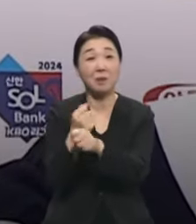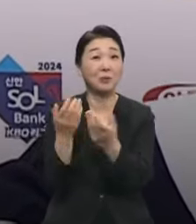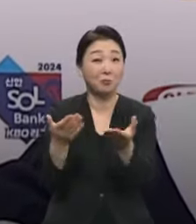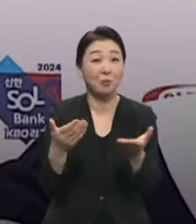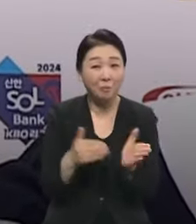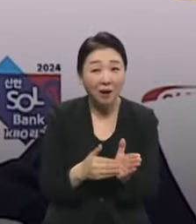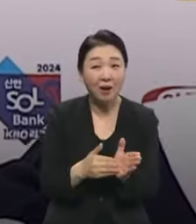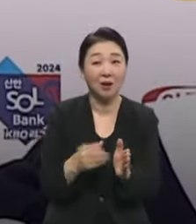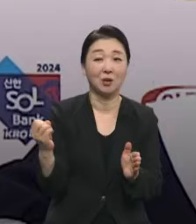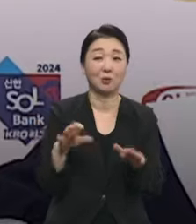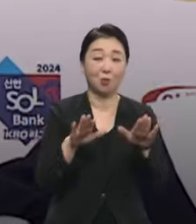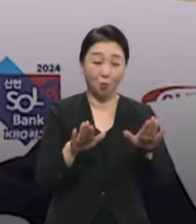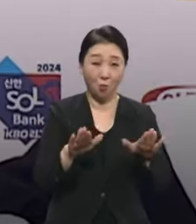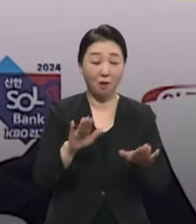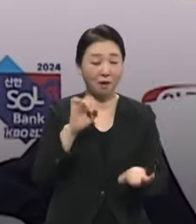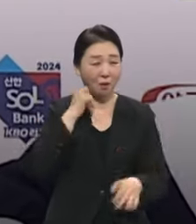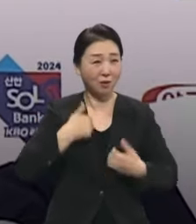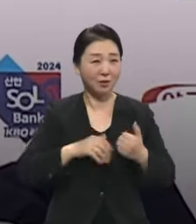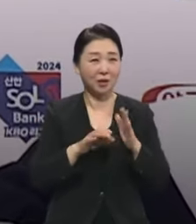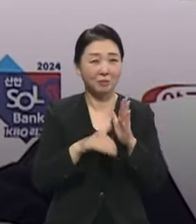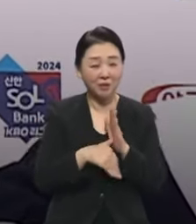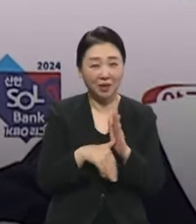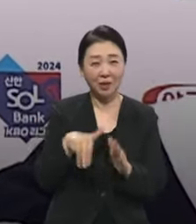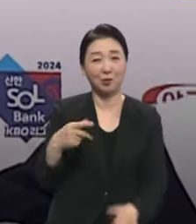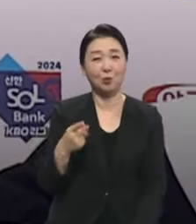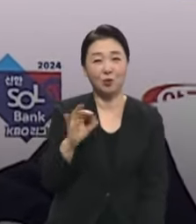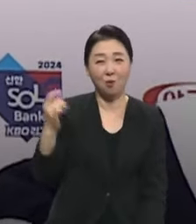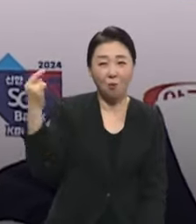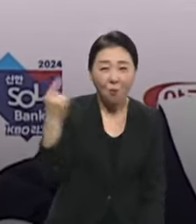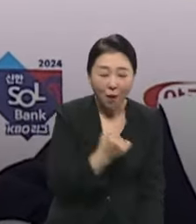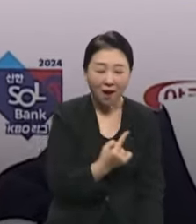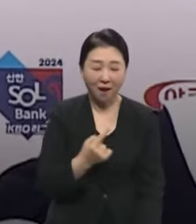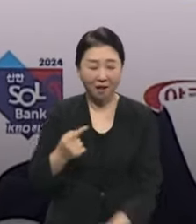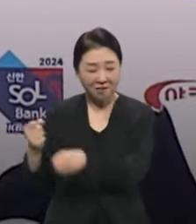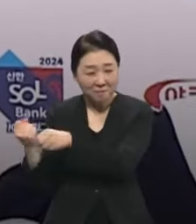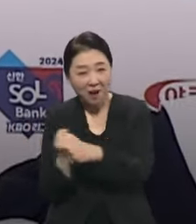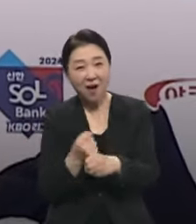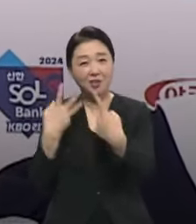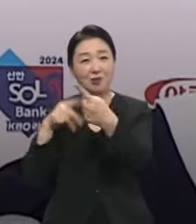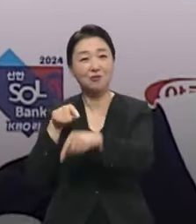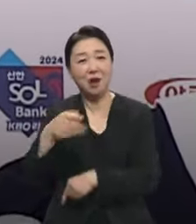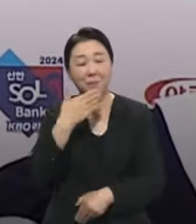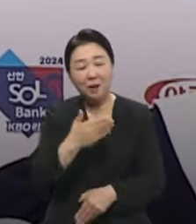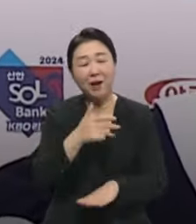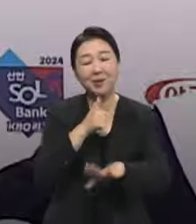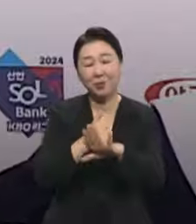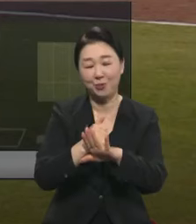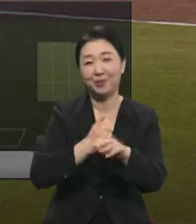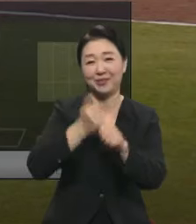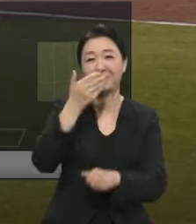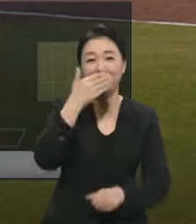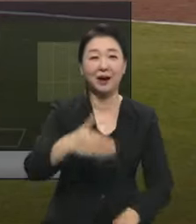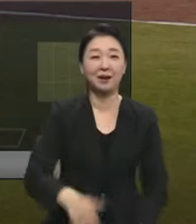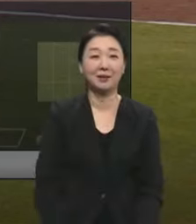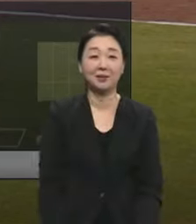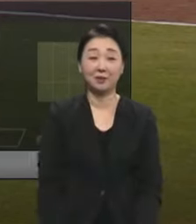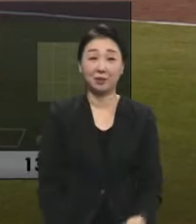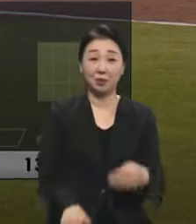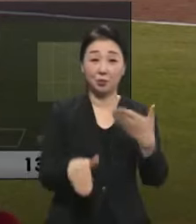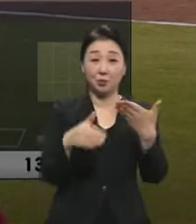또 오늘 같은 어려운 게임에 또 도영이가 나오자마자 출루를 해줬기 때문에 아마 이렇게 승리를 하지 않았나 생각합니다. 9회